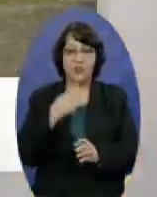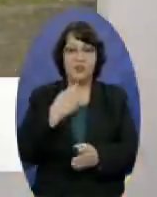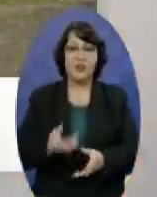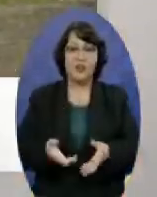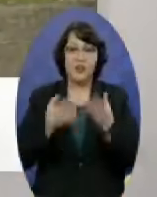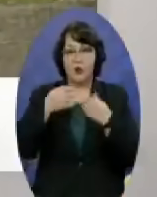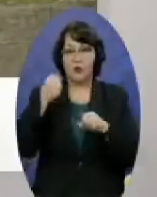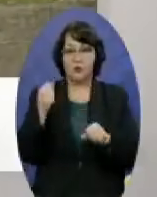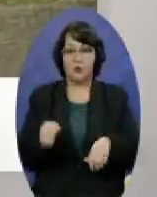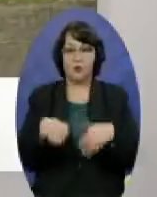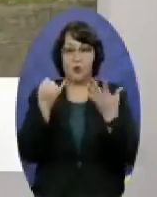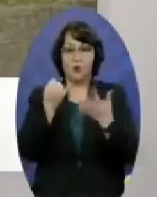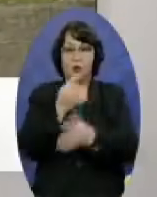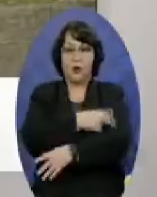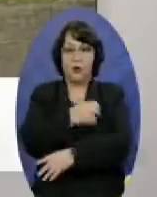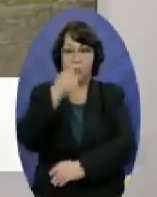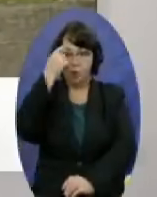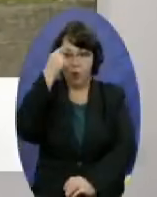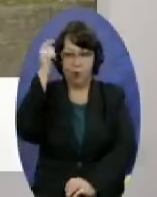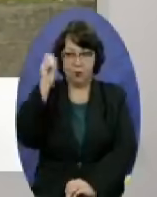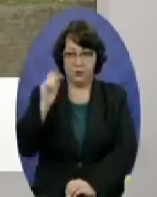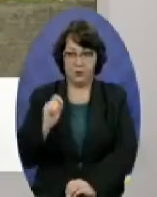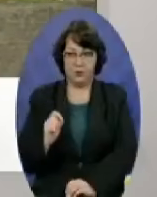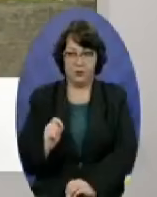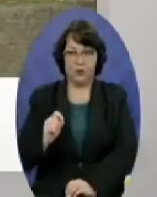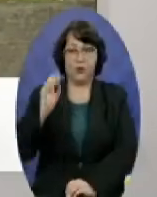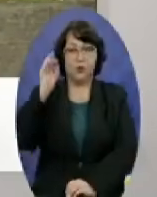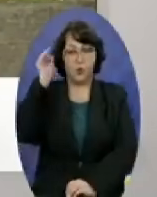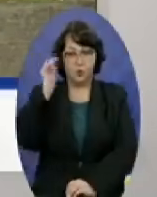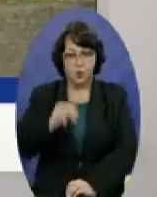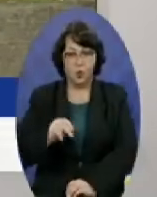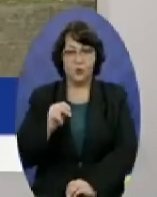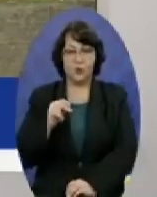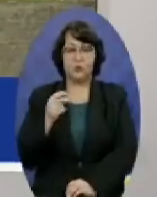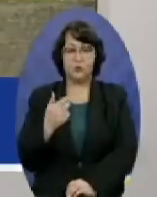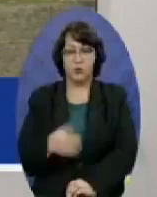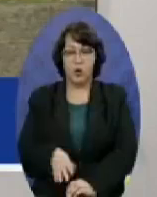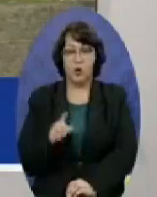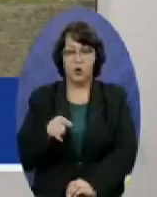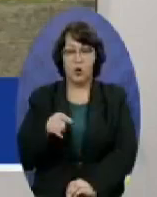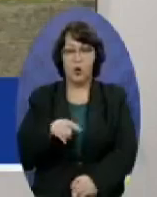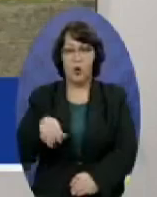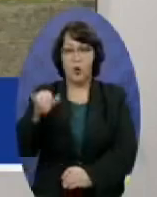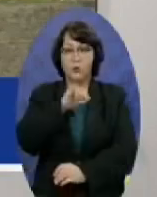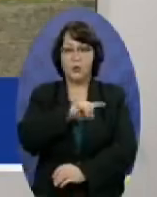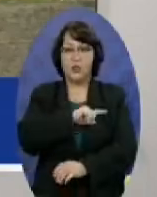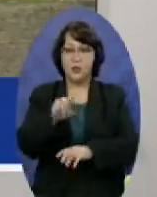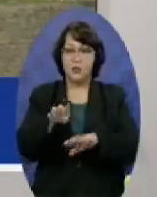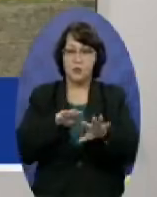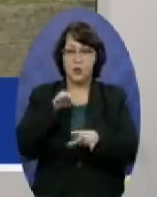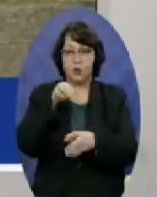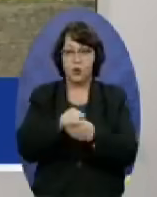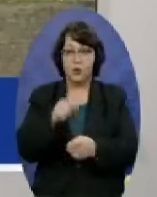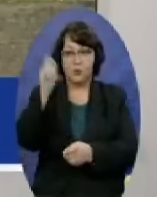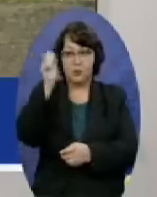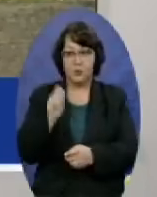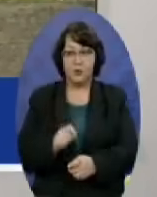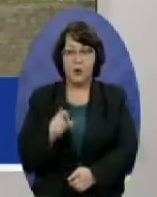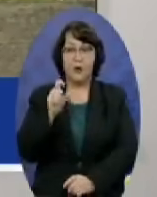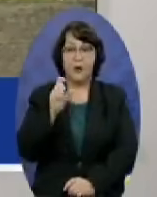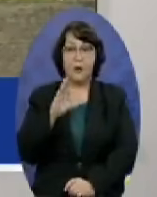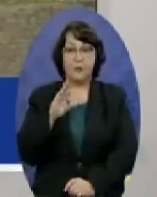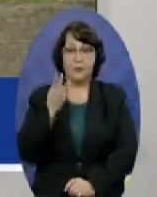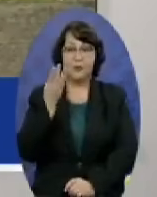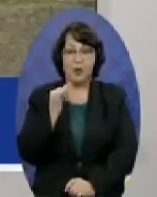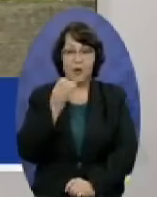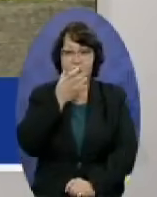ангиасаа Монгол бичгийг сурсан. Тэгээ би энэ жил л энэ улсын уралдаанд орж үзэж байгаа. Бичгэд хүртэл маш өвтөхм байсан болохоор би ер нь